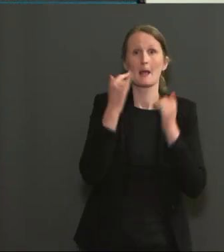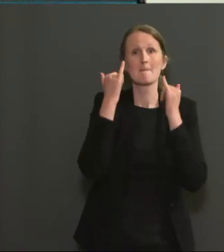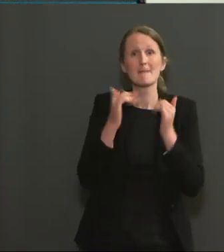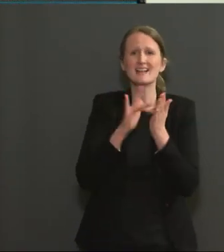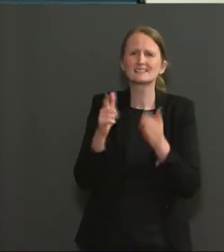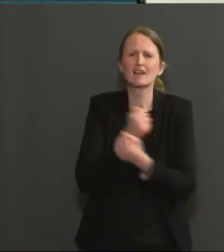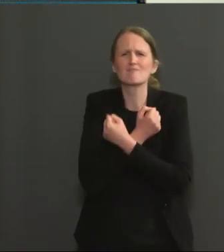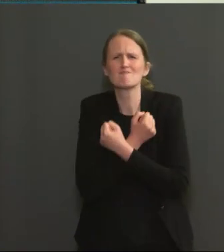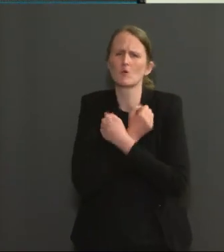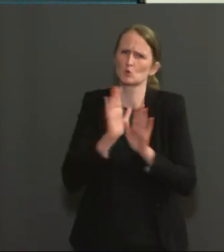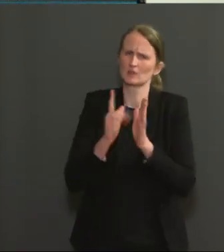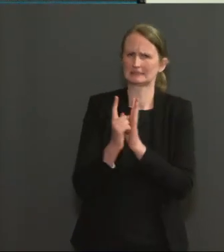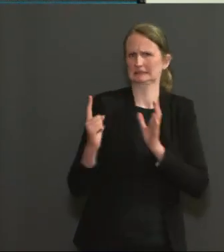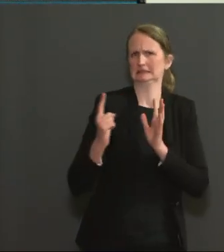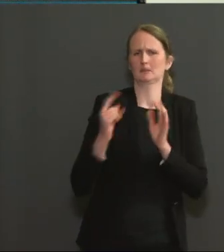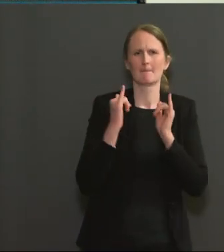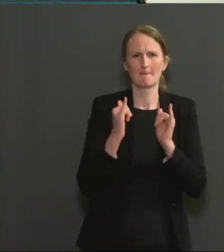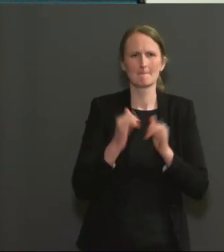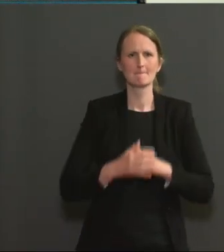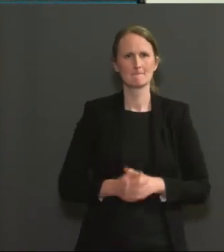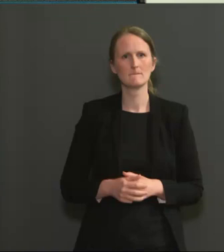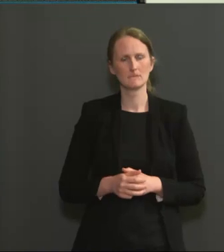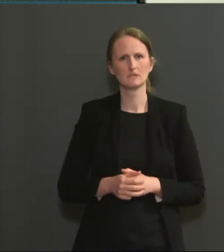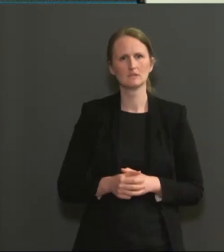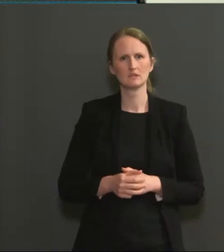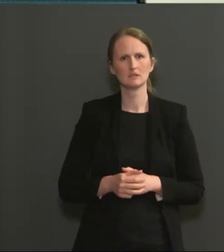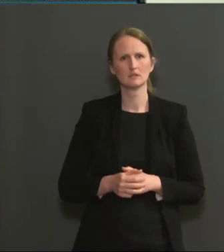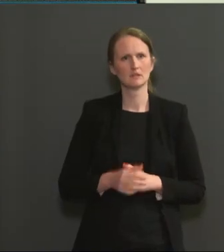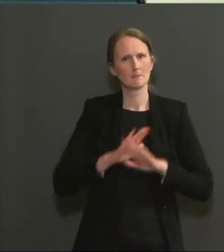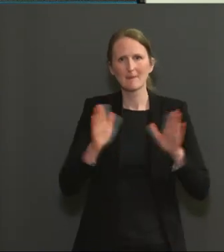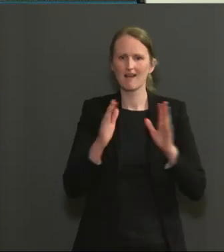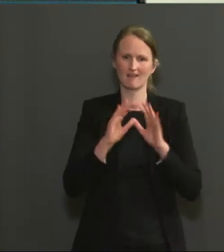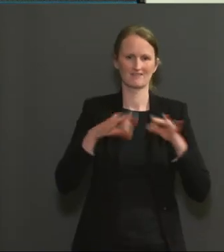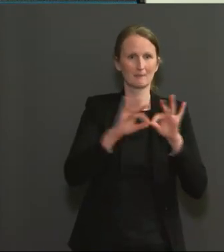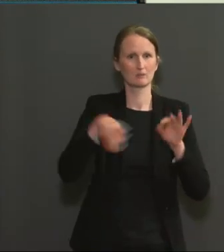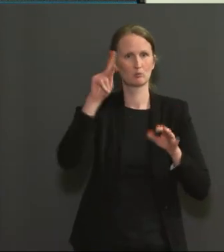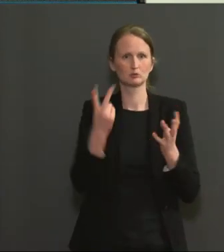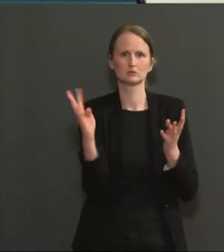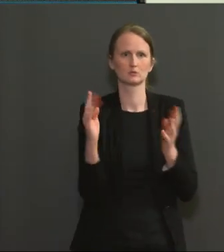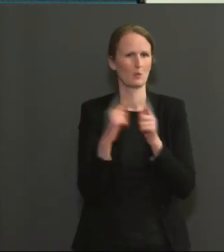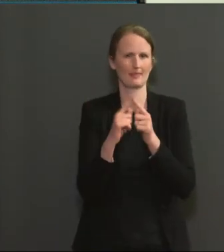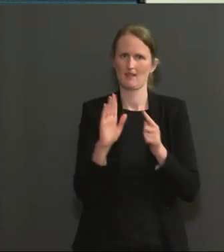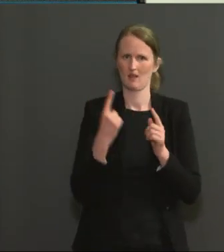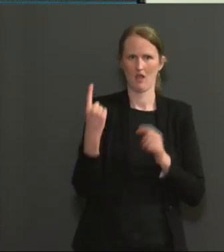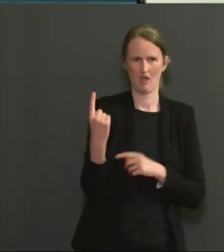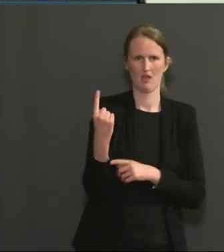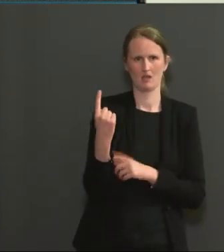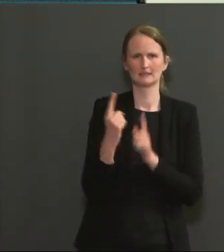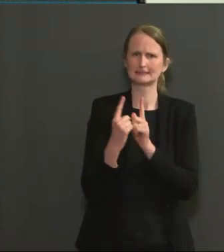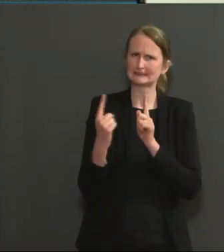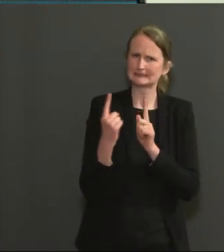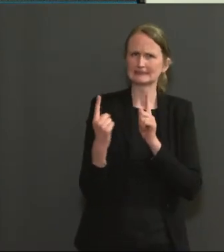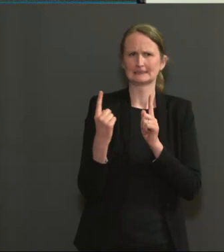limiter ces contacts avec la distance entre les contacts est vraiment le message clé qu'il faut continuer